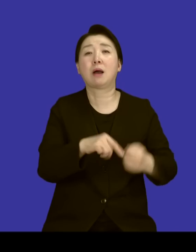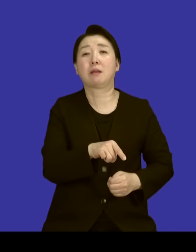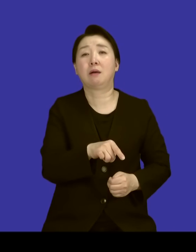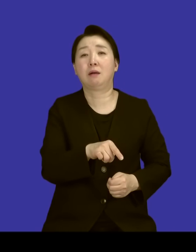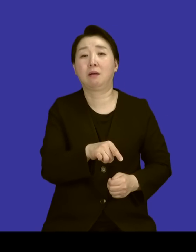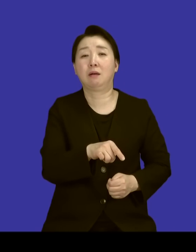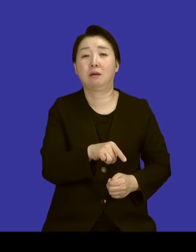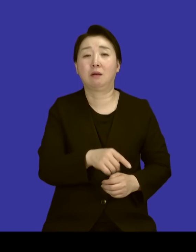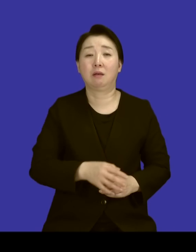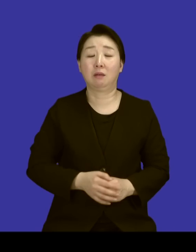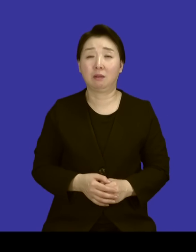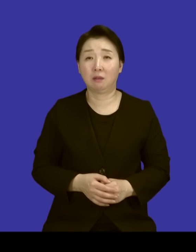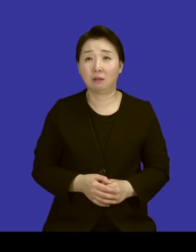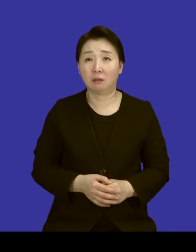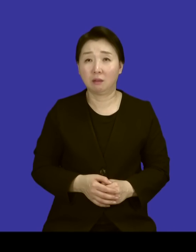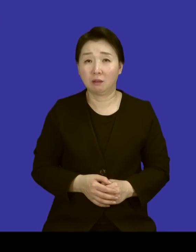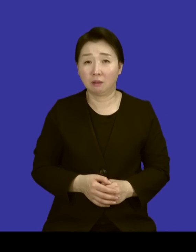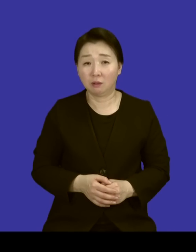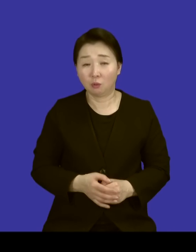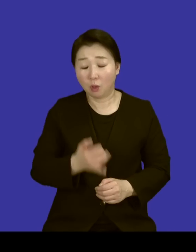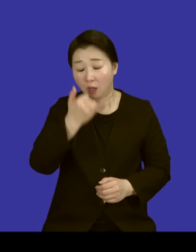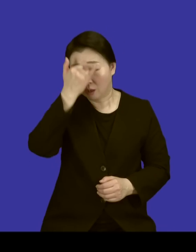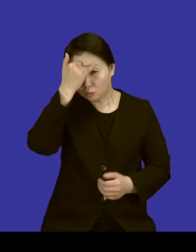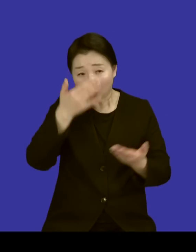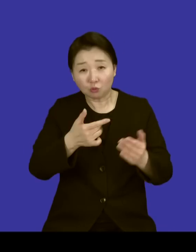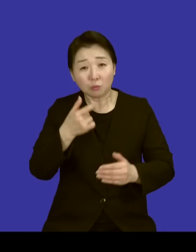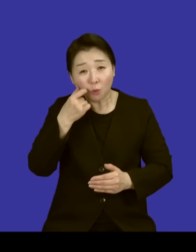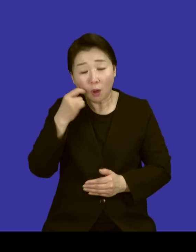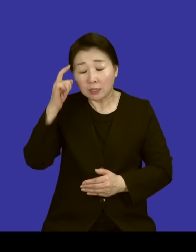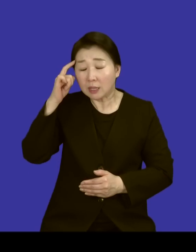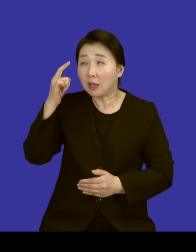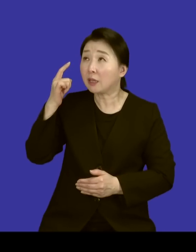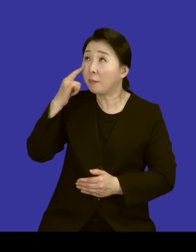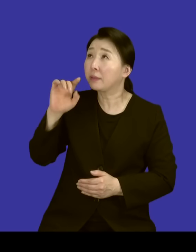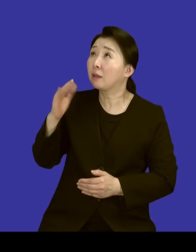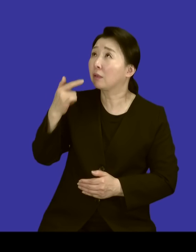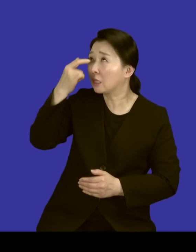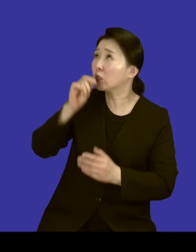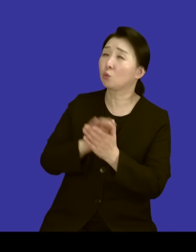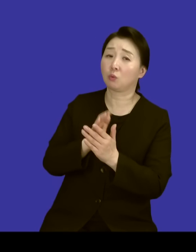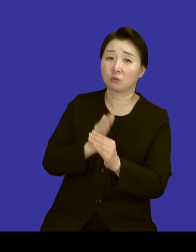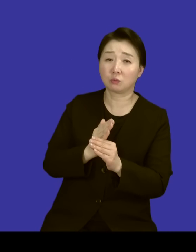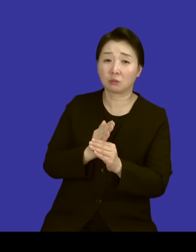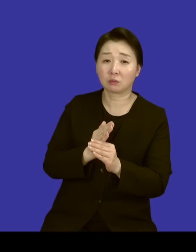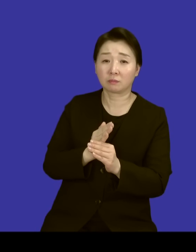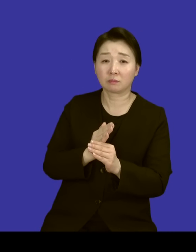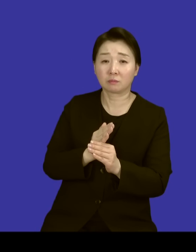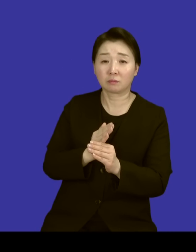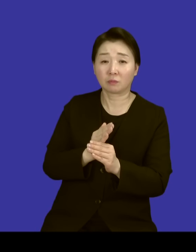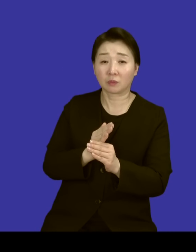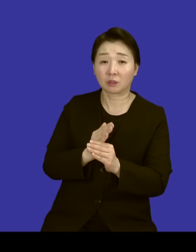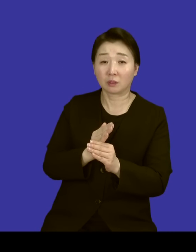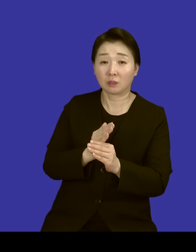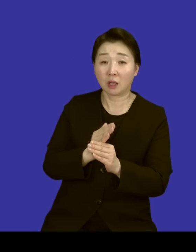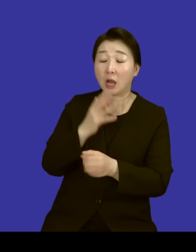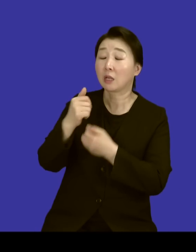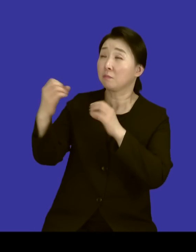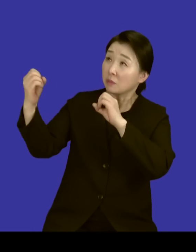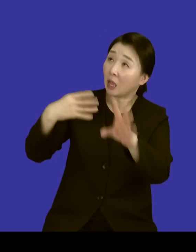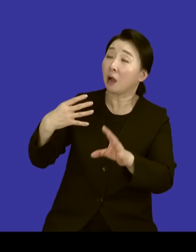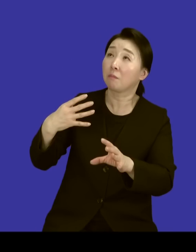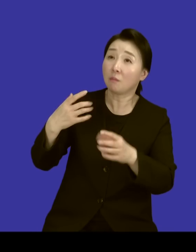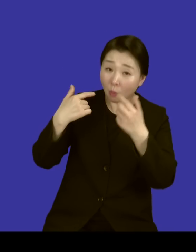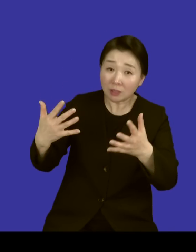덕도 안 되고. 그래서 좀 생각을 어. 더 해봐야 될 것 같다고 딱 기도를 하는데 즉답이 오는 거예요. 저는 네. 가끔 즉답이 오는데